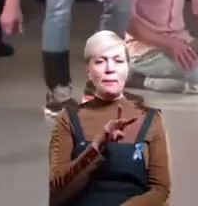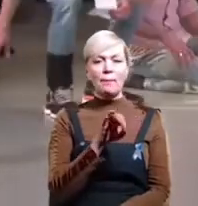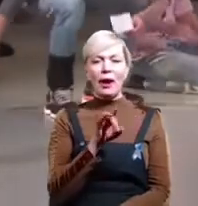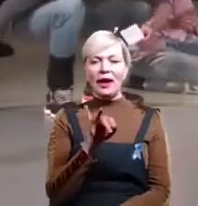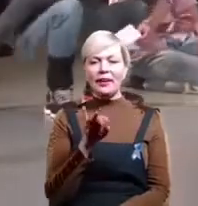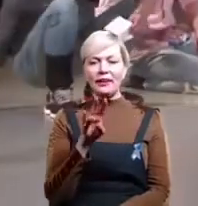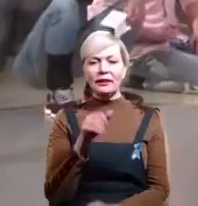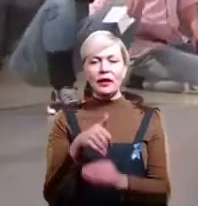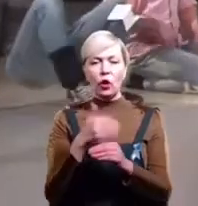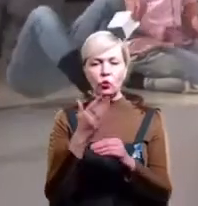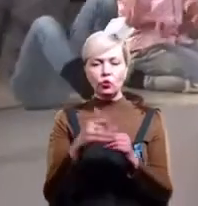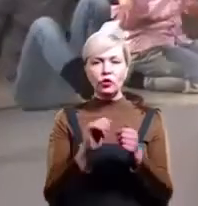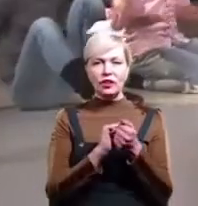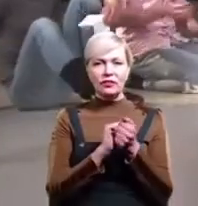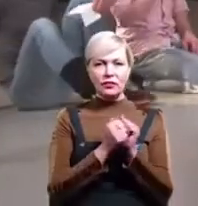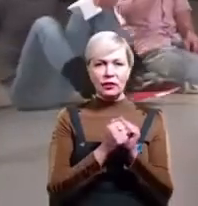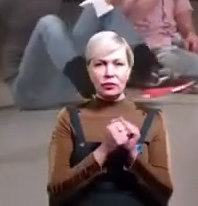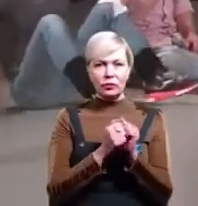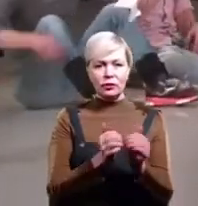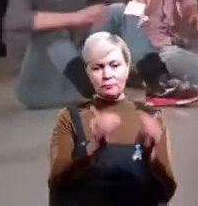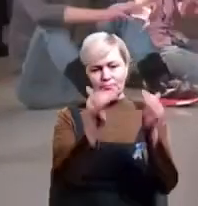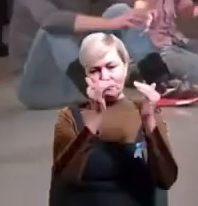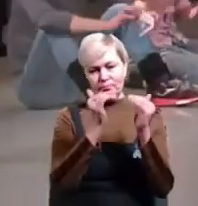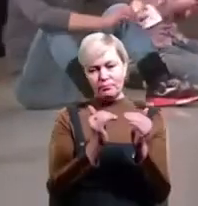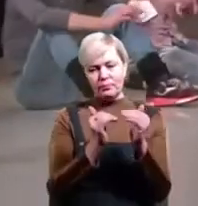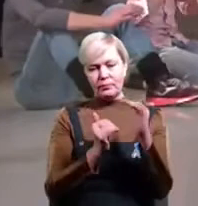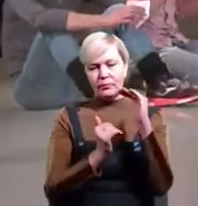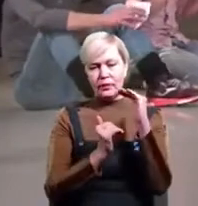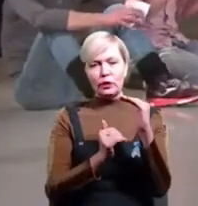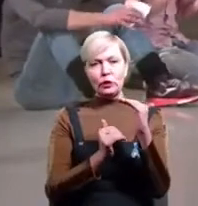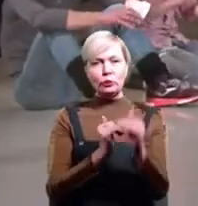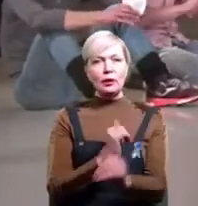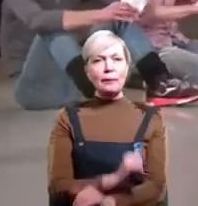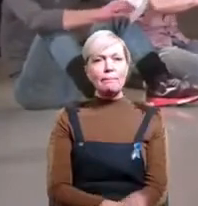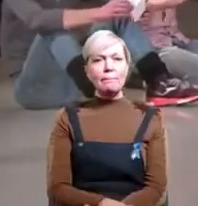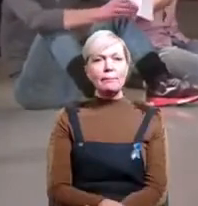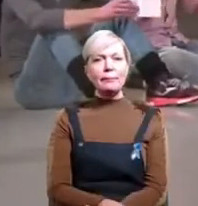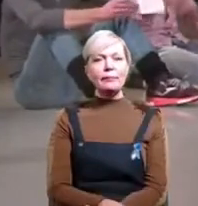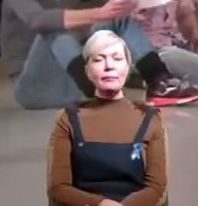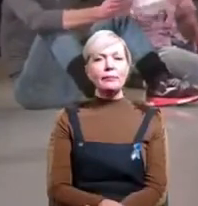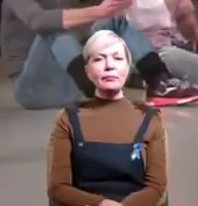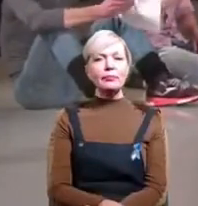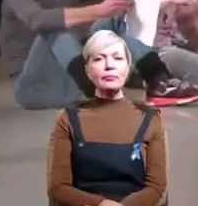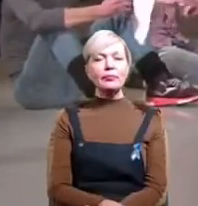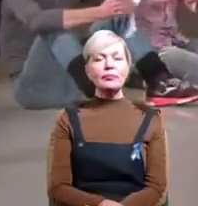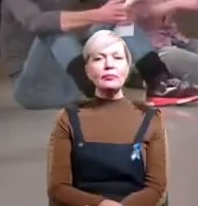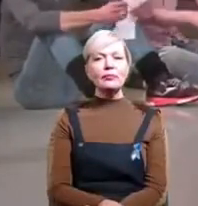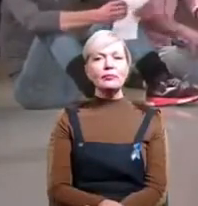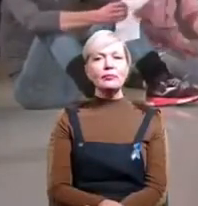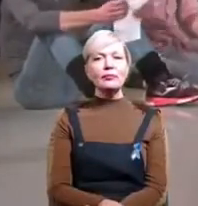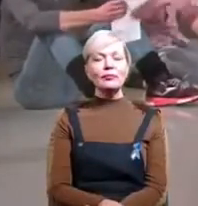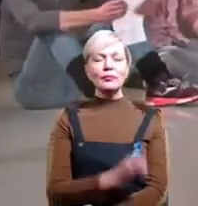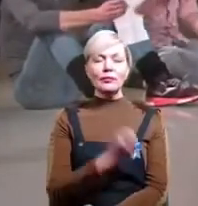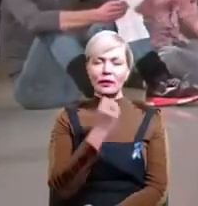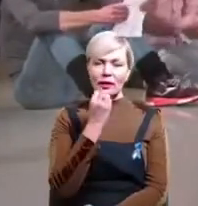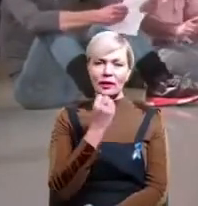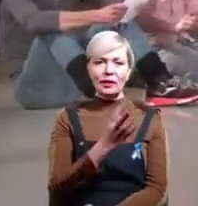кожному отсюда, да? Ага. Кожному. Окей, хорошо. Итак.